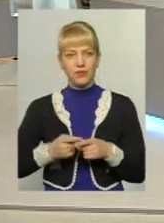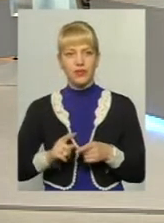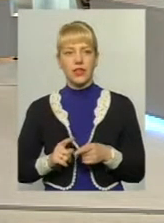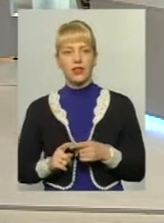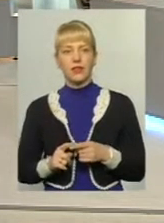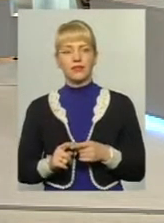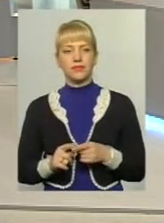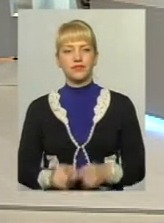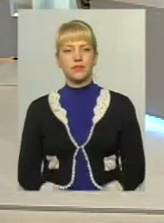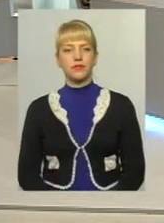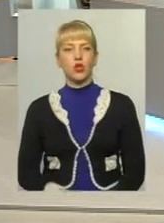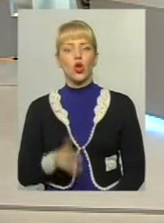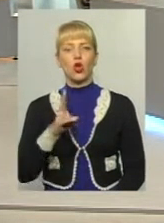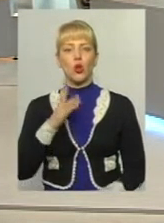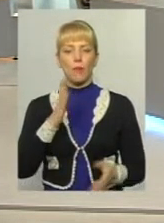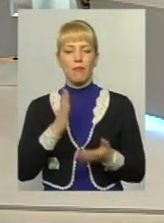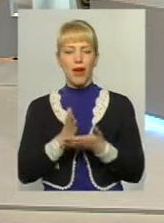То в нас,